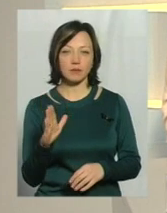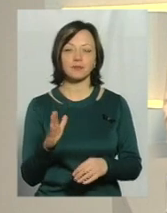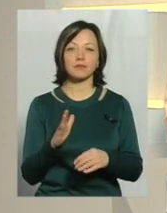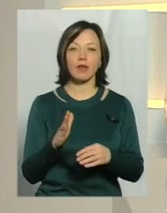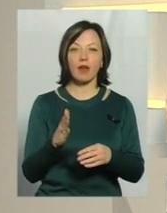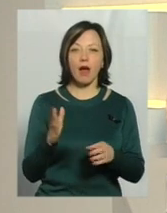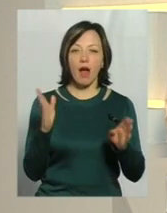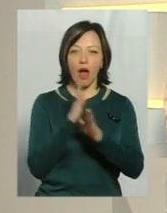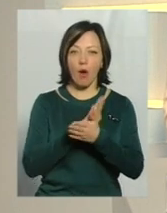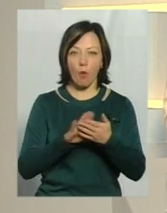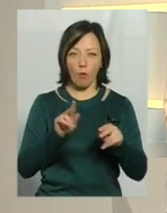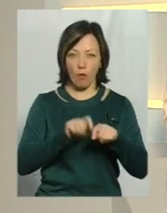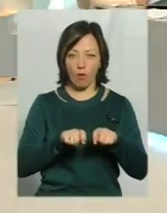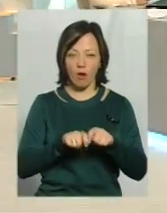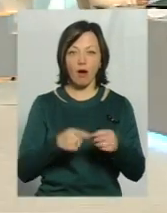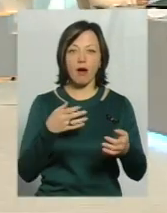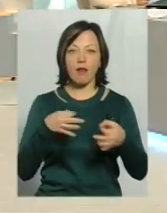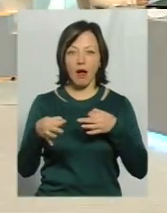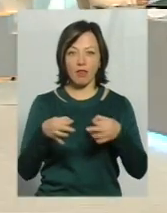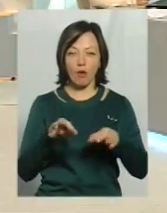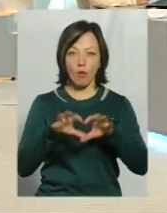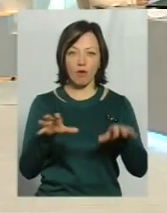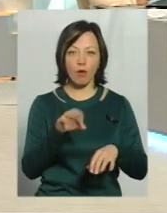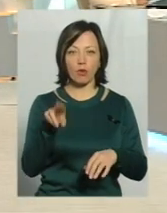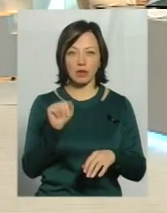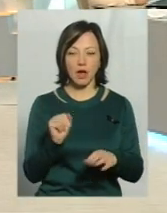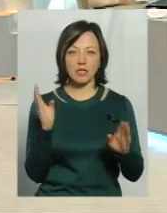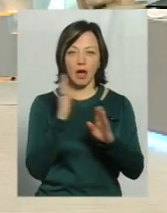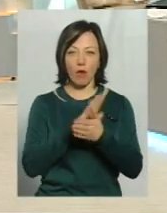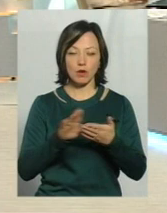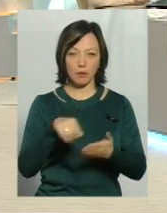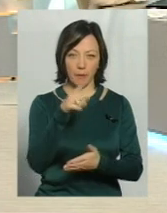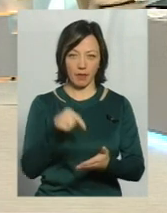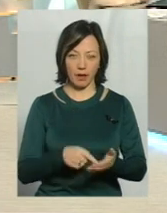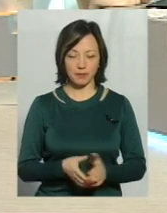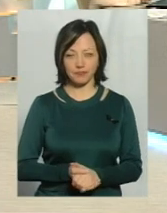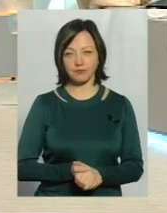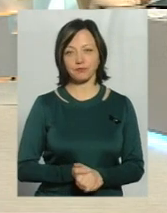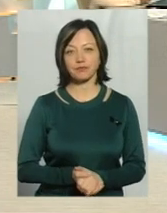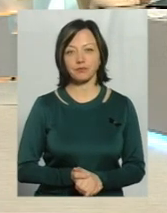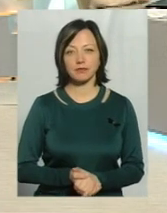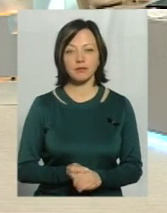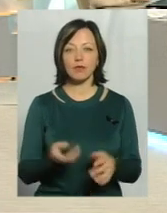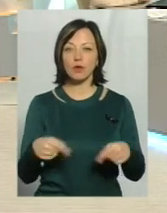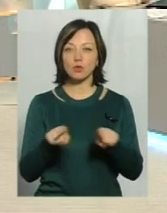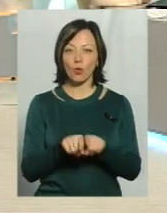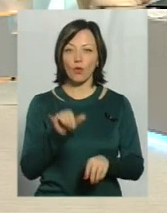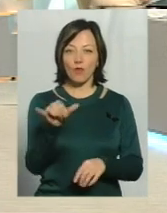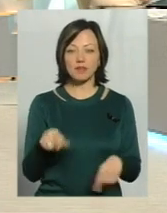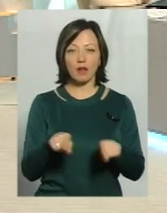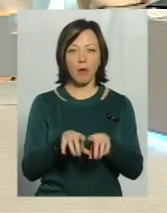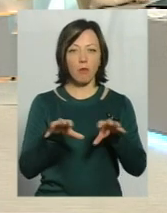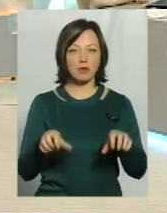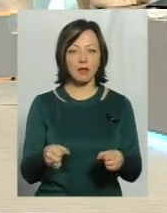радник голови Хмельницької облдержадміністрації з екологічних питань. Так. Оскільки вас така посада,